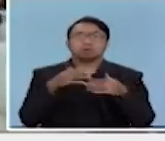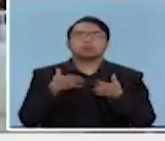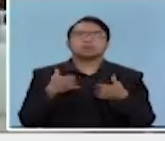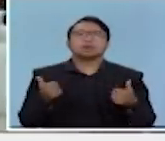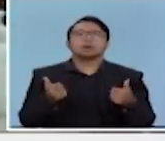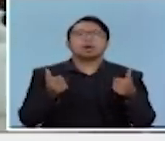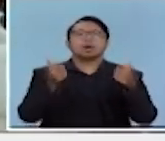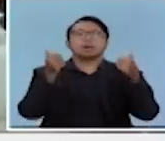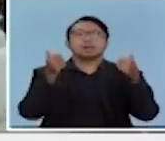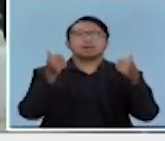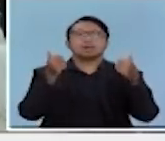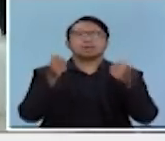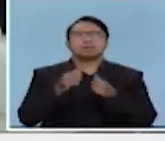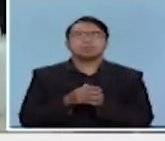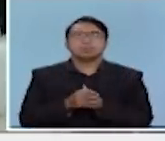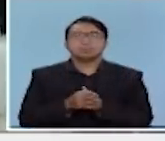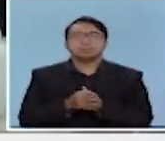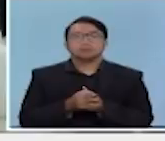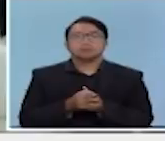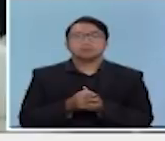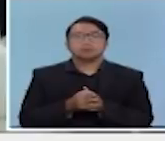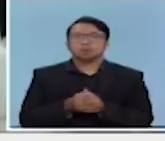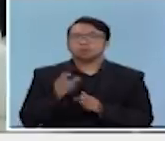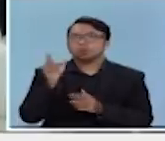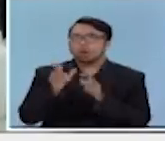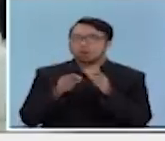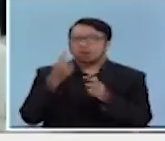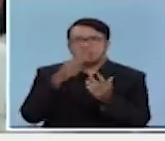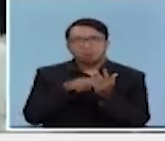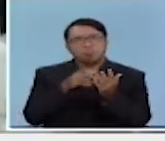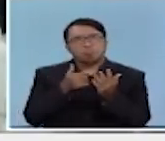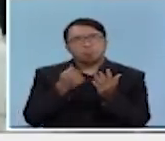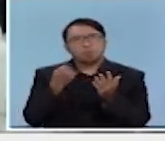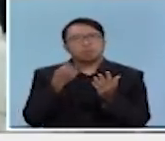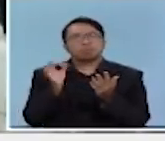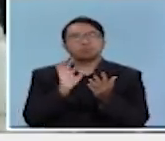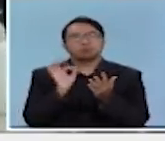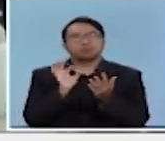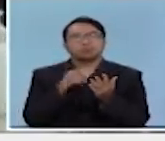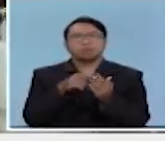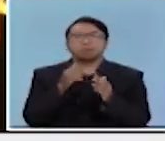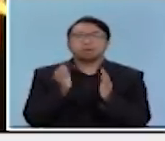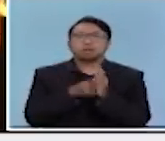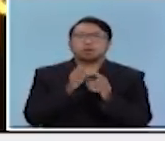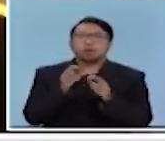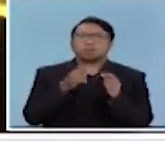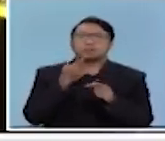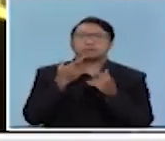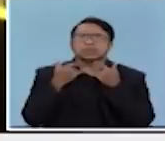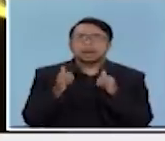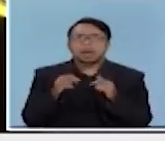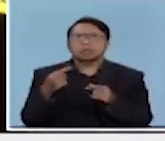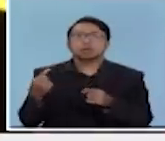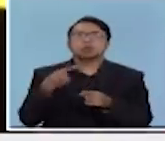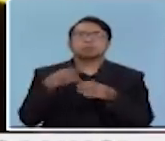okelah, undang-undangnya tidak terlalu kuat, masa orang yang iseng bisa dihukum bertahun-tahun misalnya,